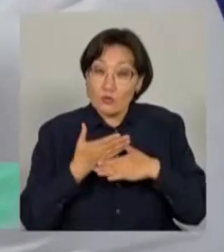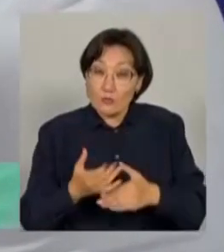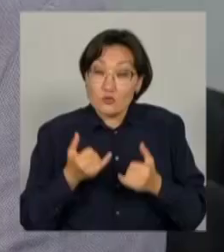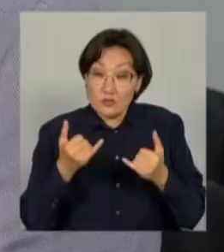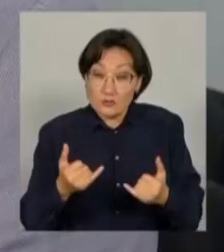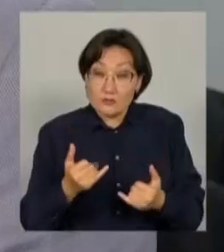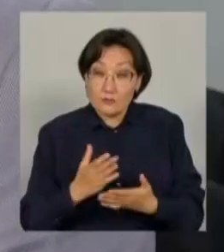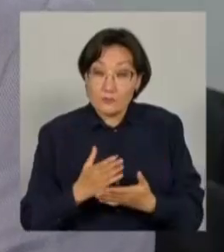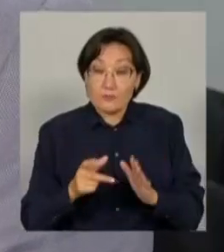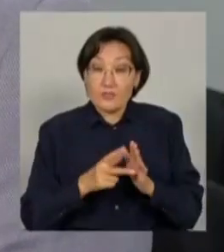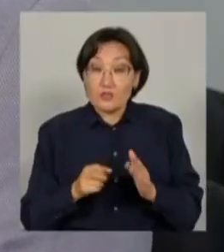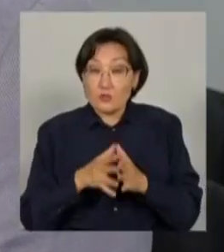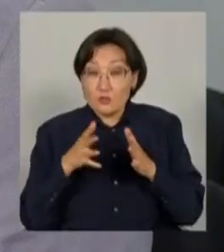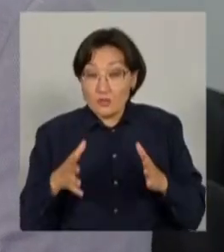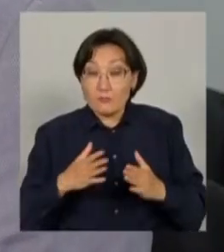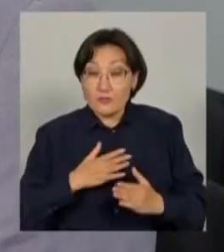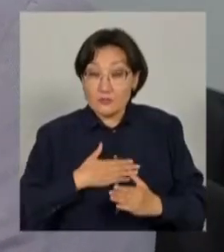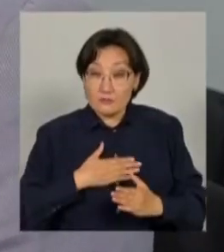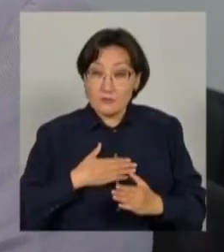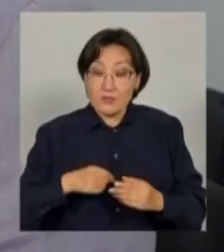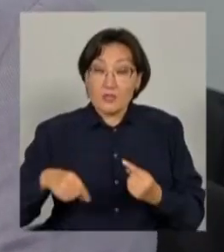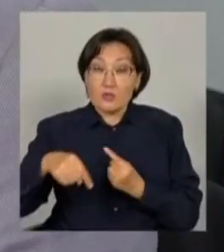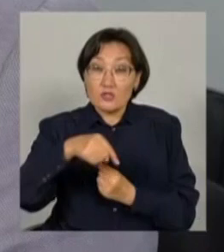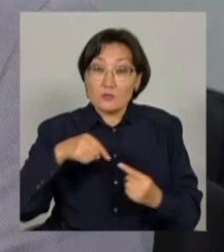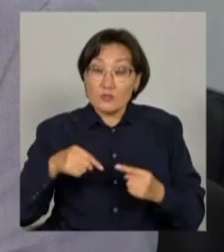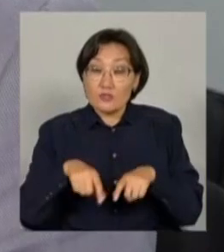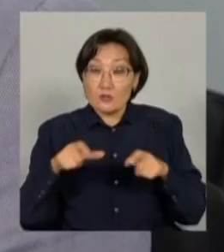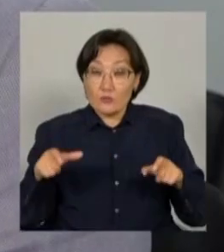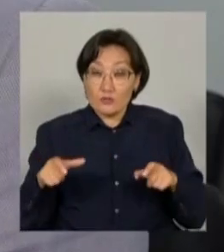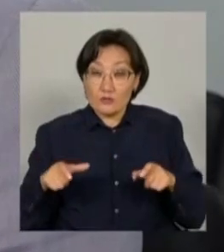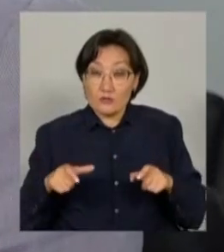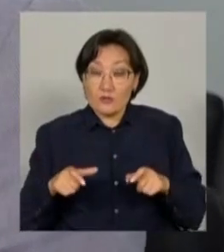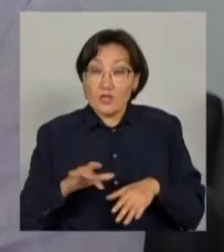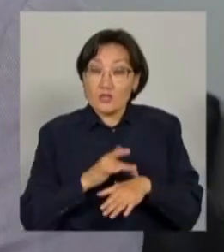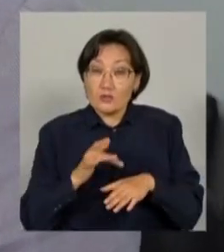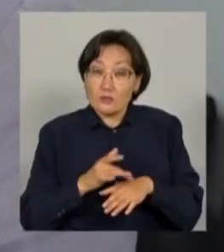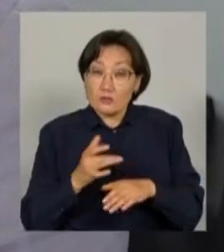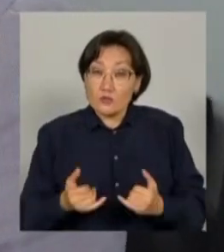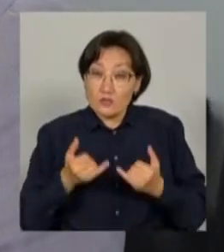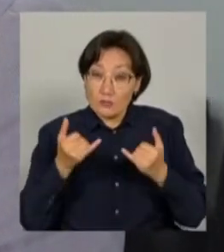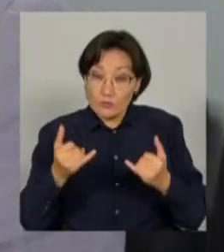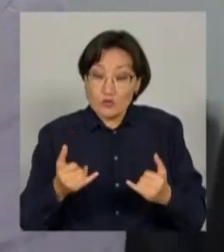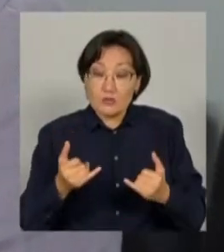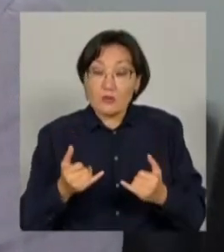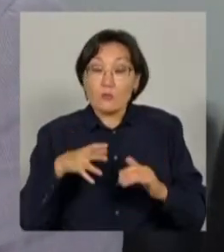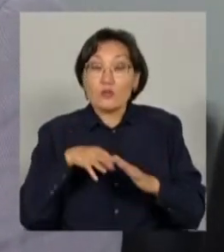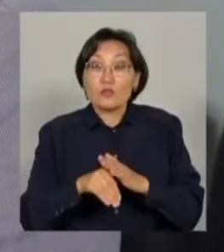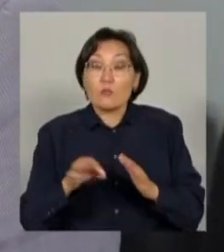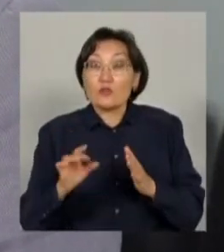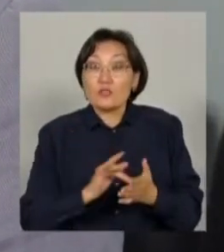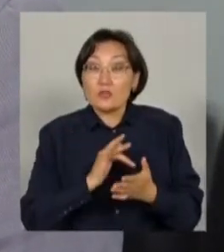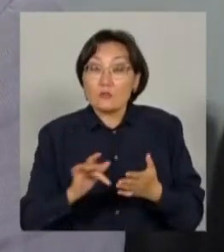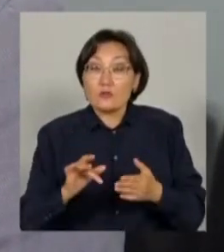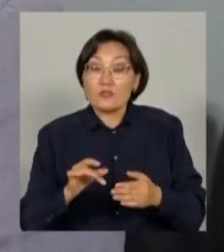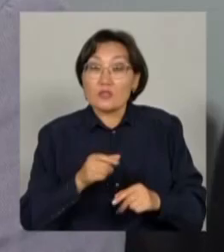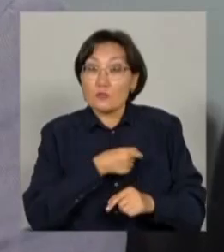көрсетіледі екен. 800-ден астам біздің кәсіпкерлерге сервис қызметтер көрсетіледі. Оның ішінде бухгалтерия,